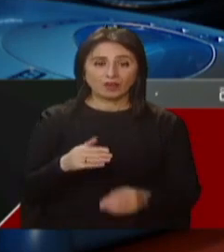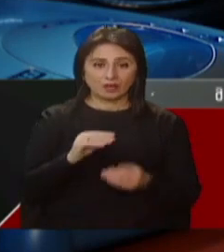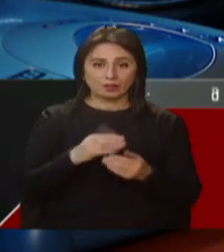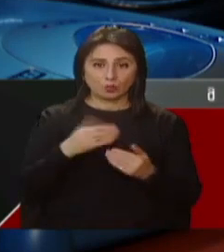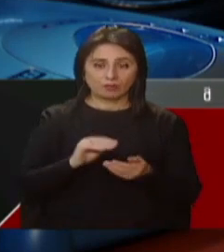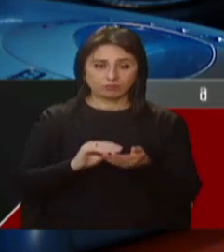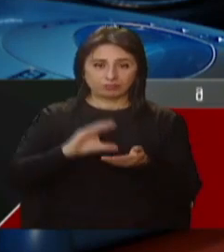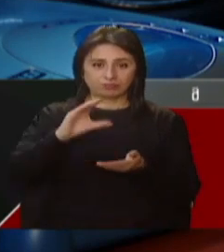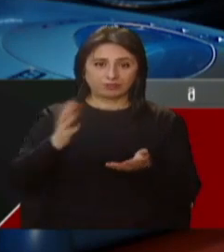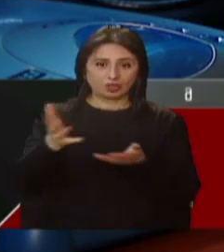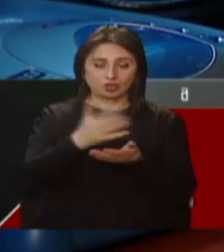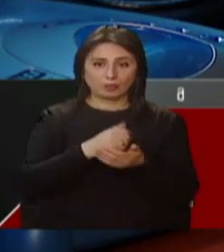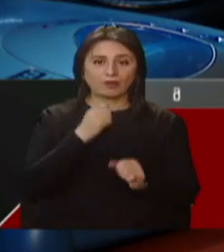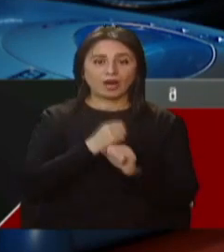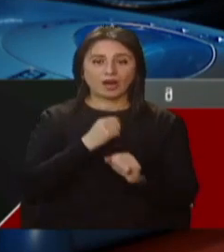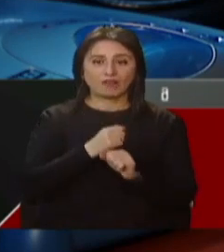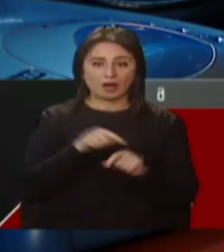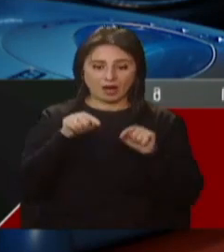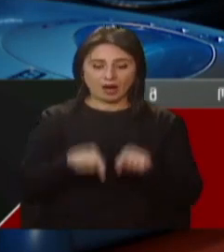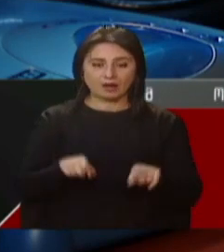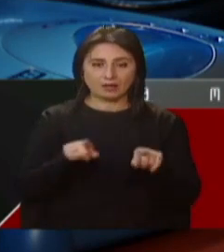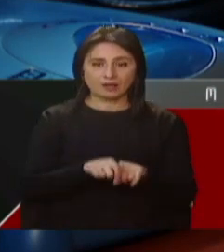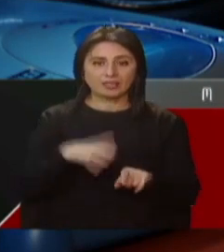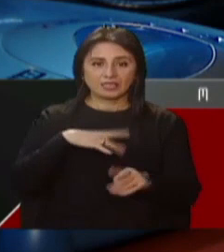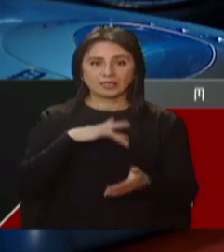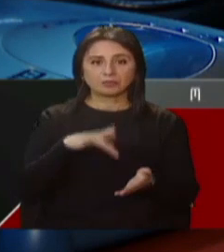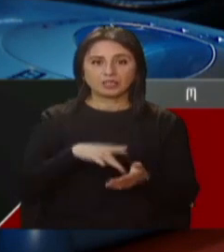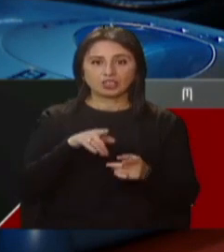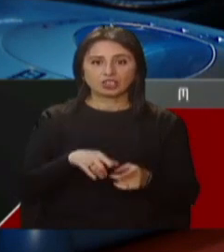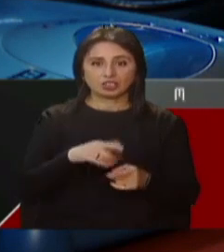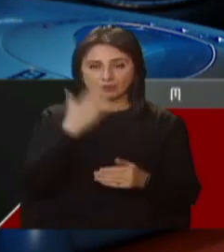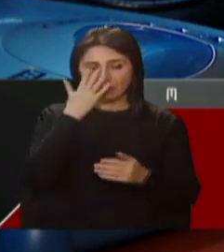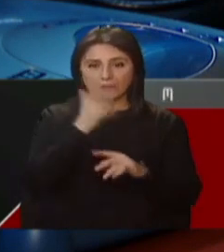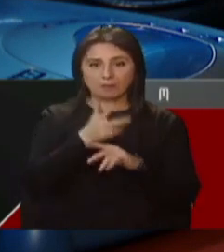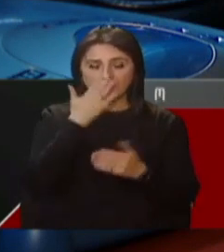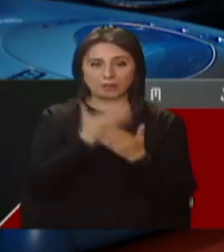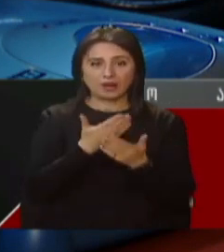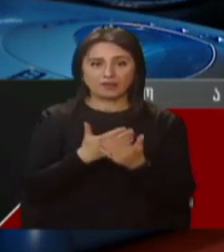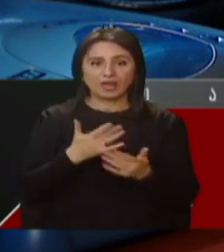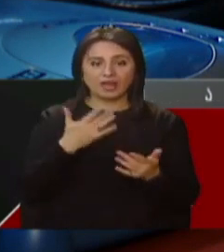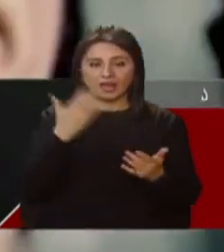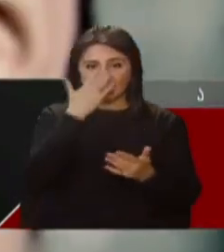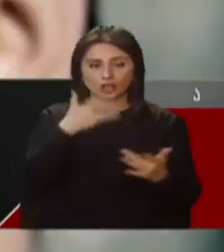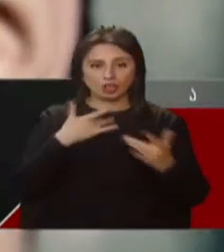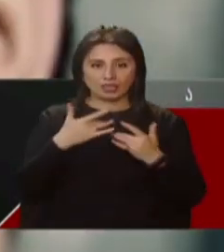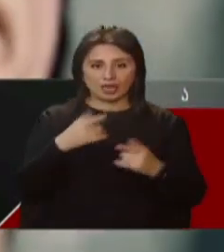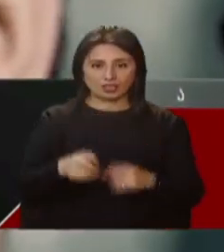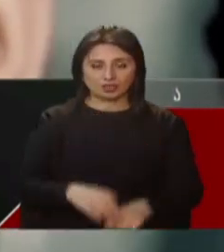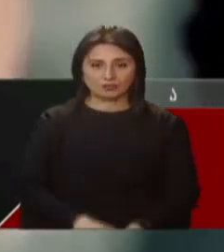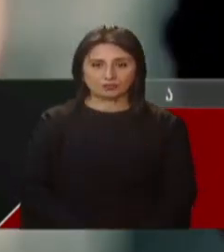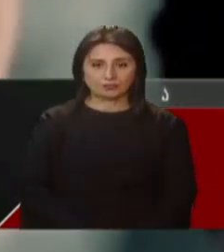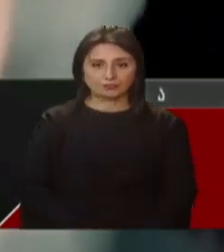მასივი, გადავწყვიტეთ რომ გავაკეთებინა აქაც თბილისშიც რეტროსპექტივა ჩვენს კინოთეატრში.